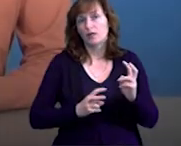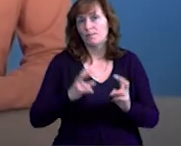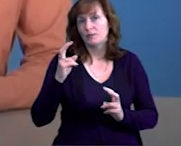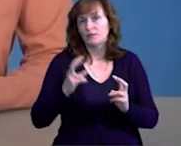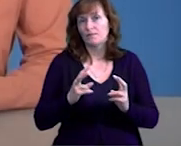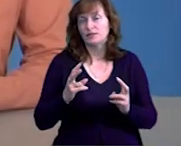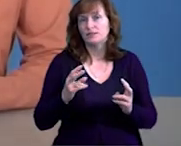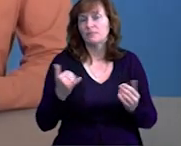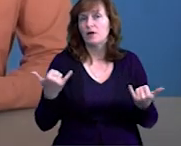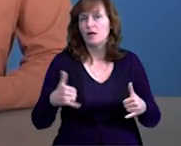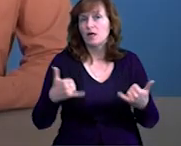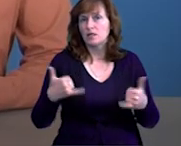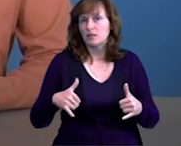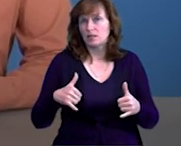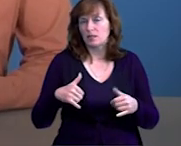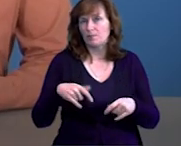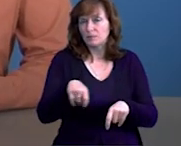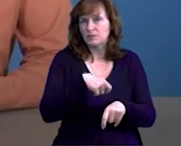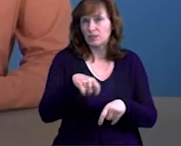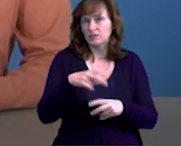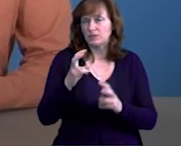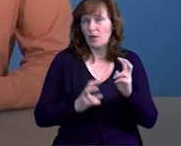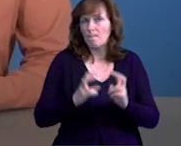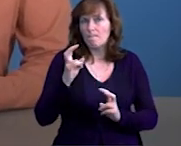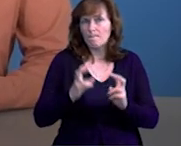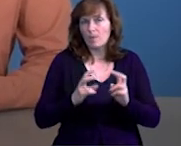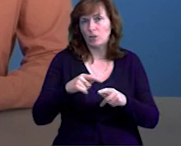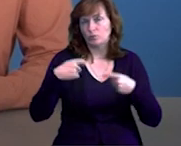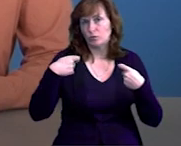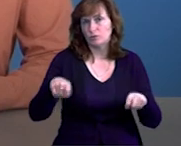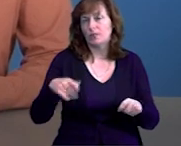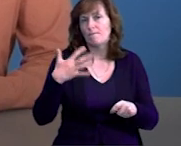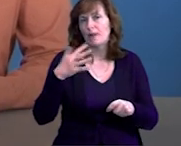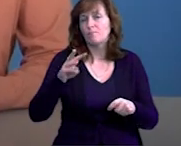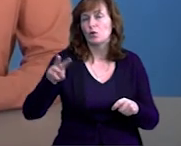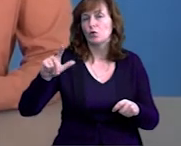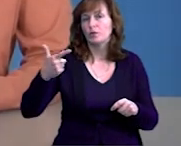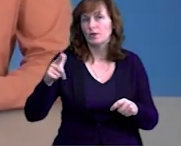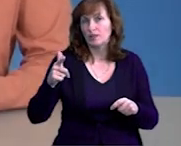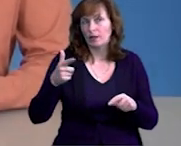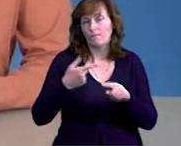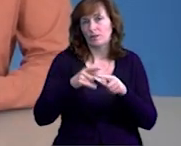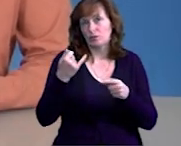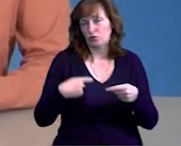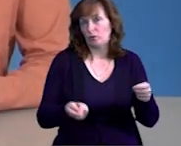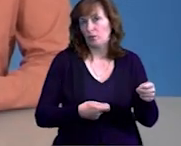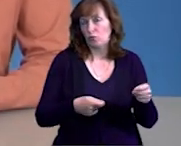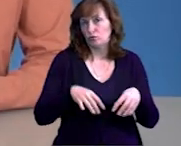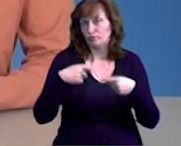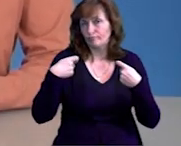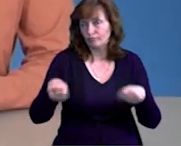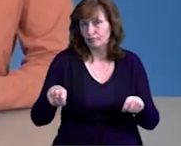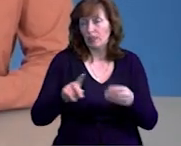підприємство «Хімтекстильмаш» продадуть за 75 мільйонів гривень. Такі результати аукціону, який сьогодні провели на майданчику